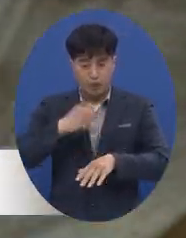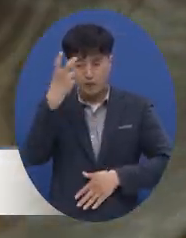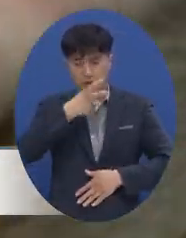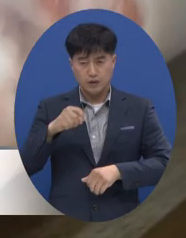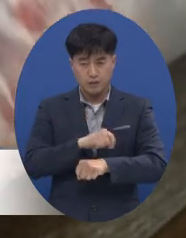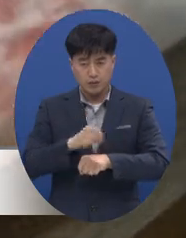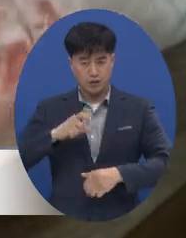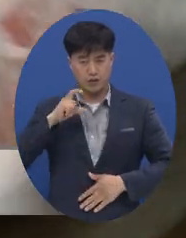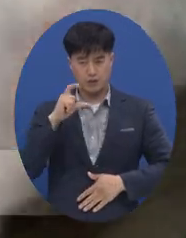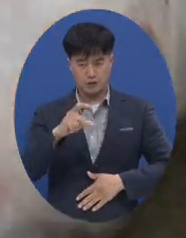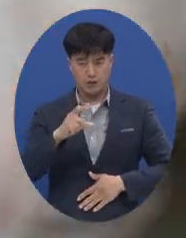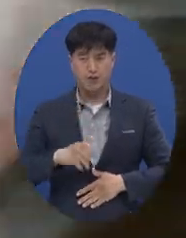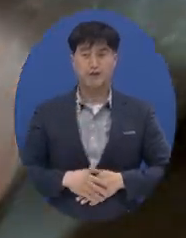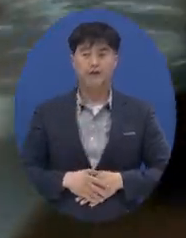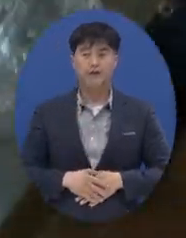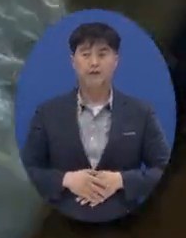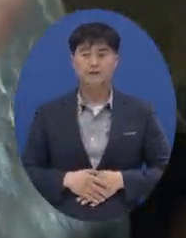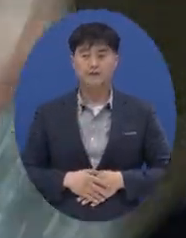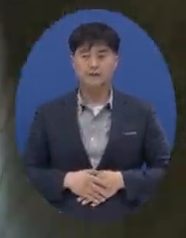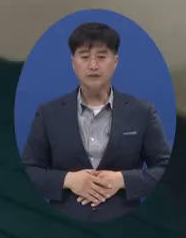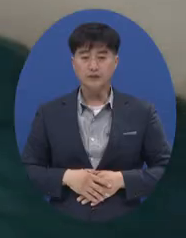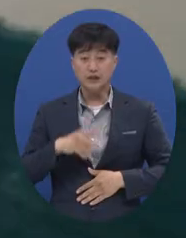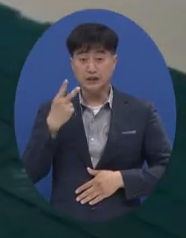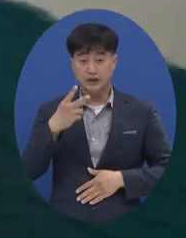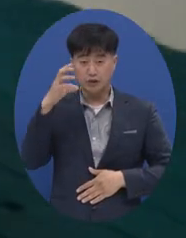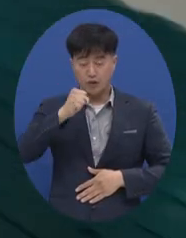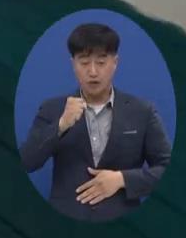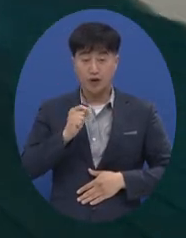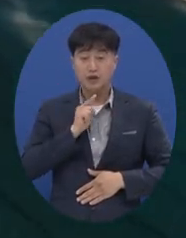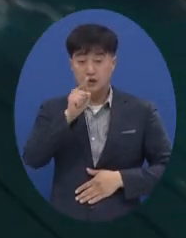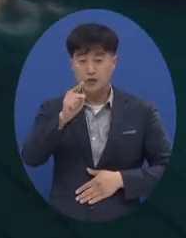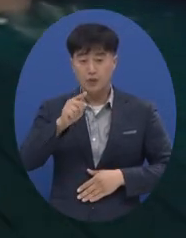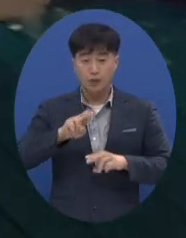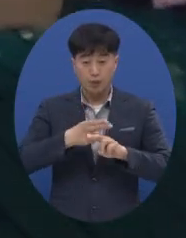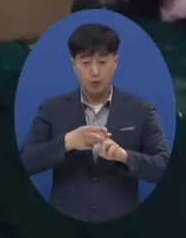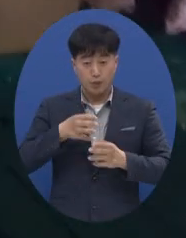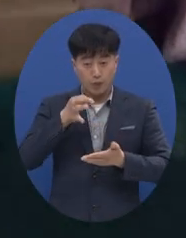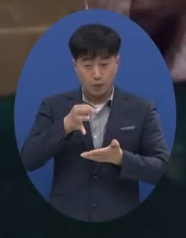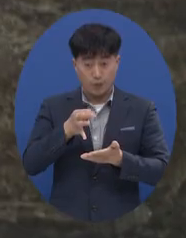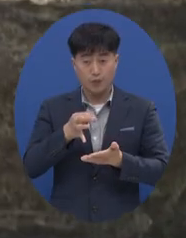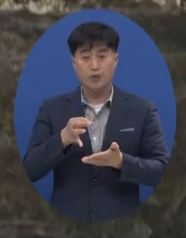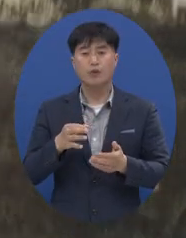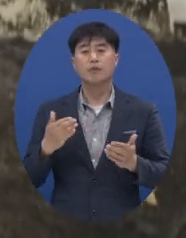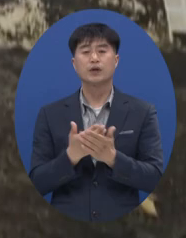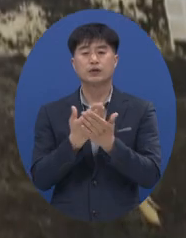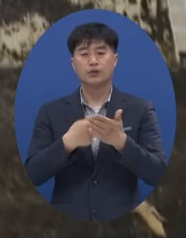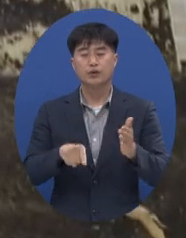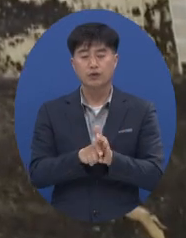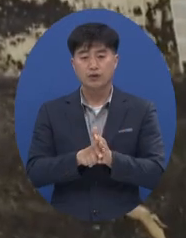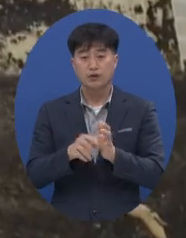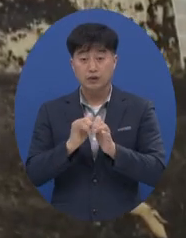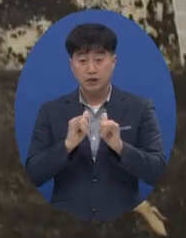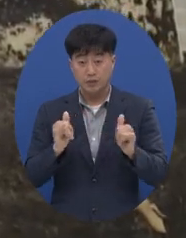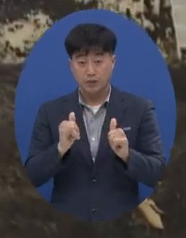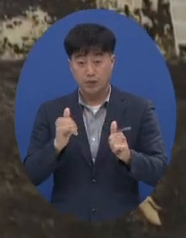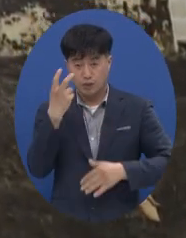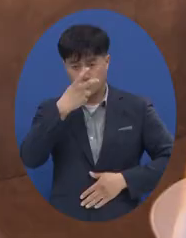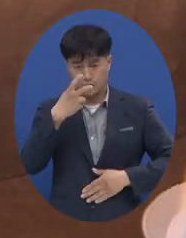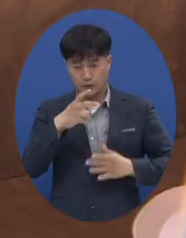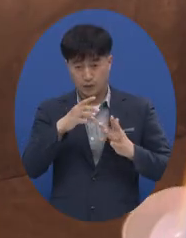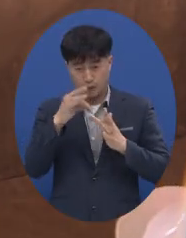단속은 특별히 더 강화됩니다. 최대 2억 원에 달하는 신고 포상제 활성화를 위해 시민감시단 채용을 검토하기로